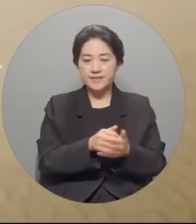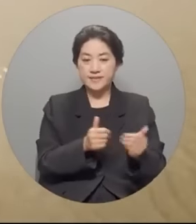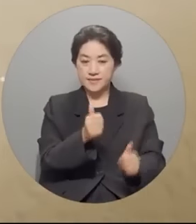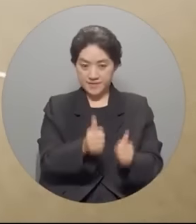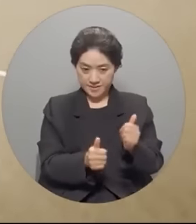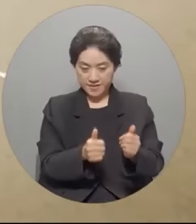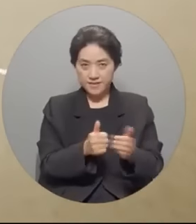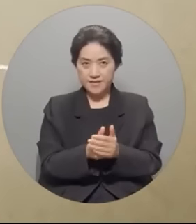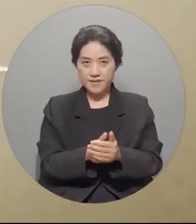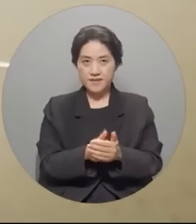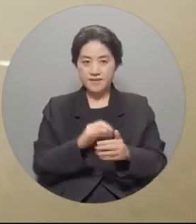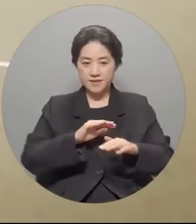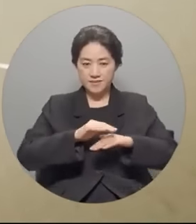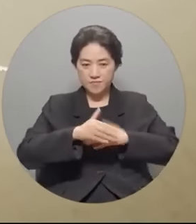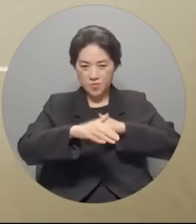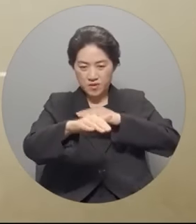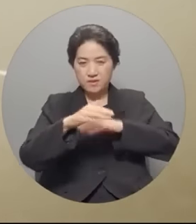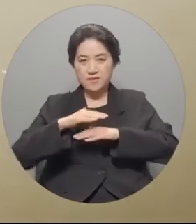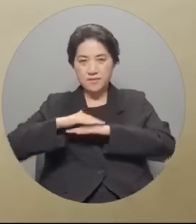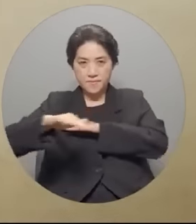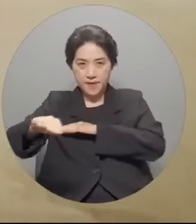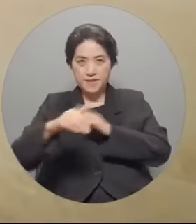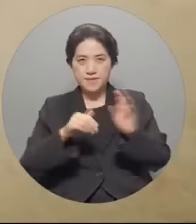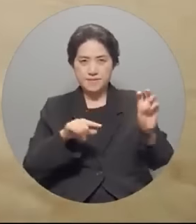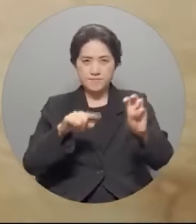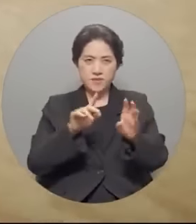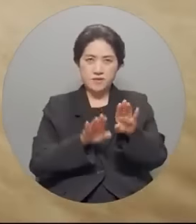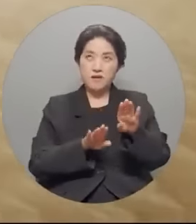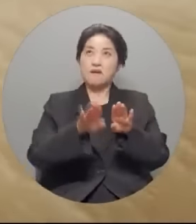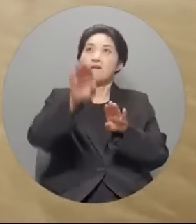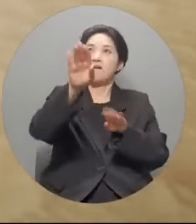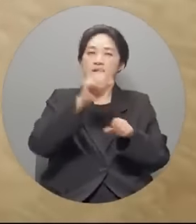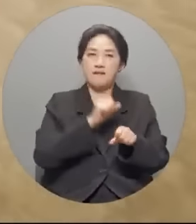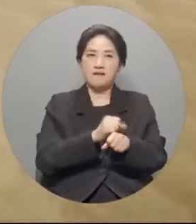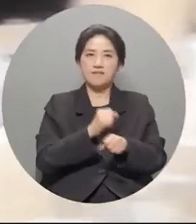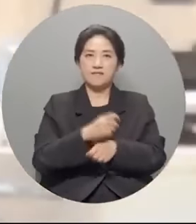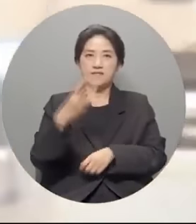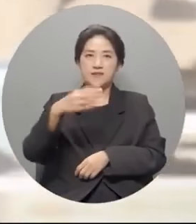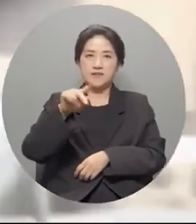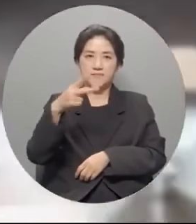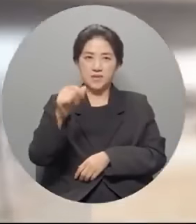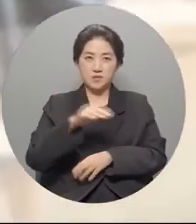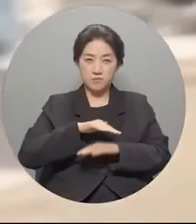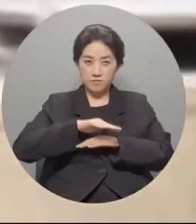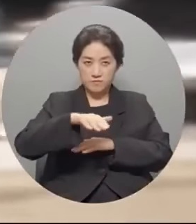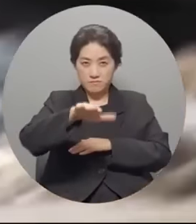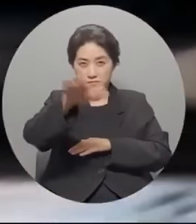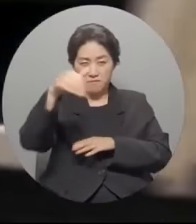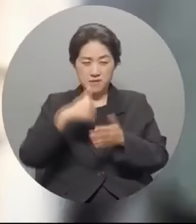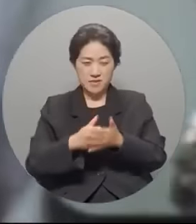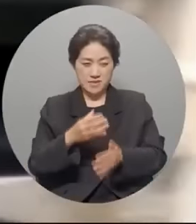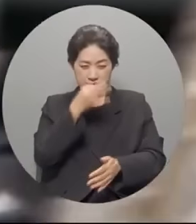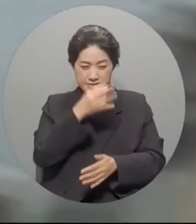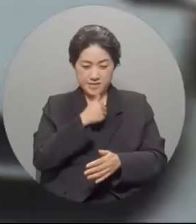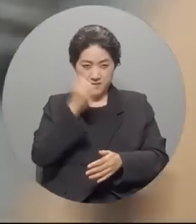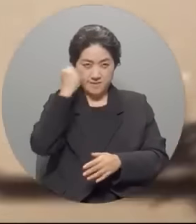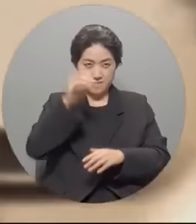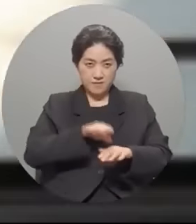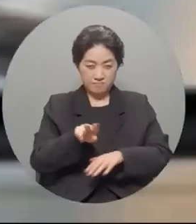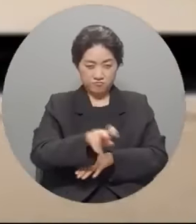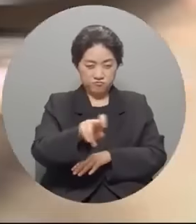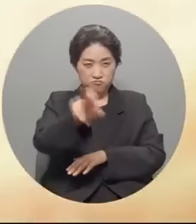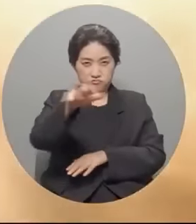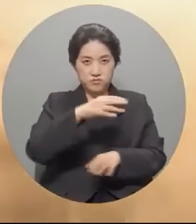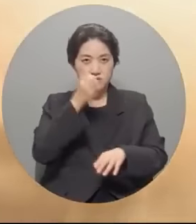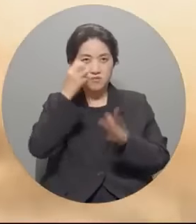테스트는 포장과 비포장, 30도가 넘는 경사도 등 3,200km 구간의 강도 높은 장거리 과정을 석